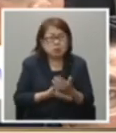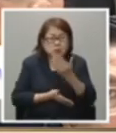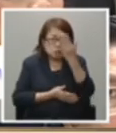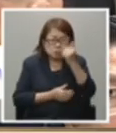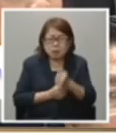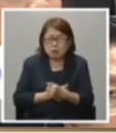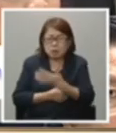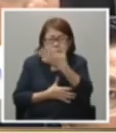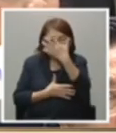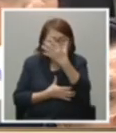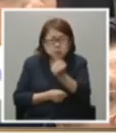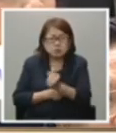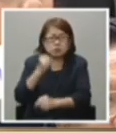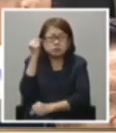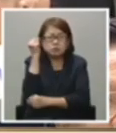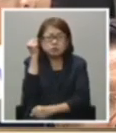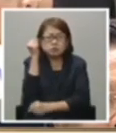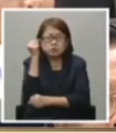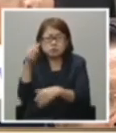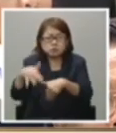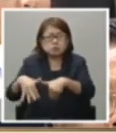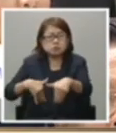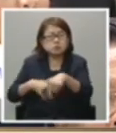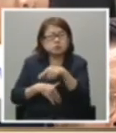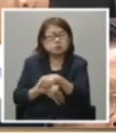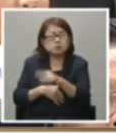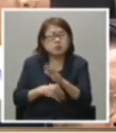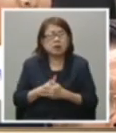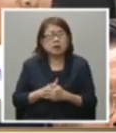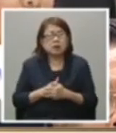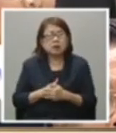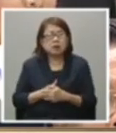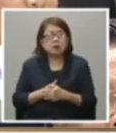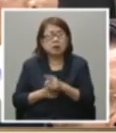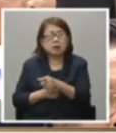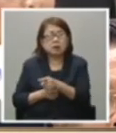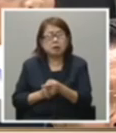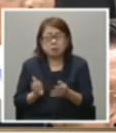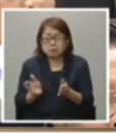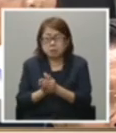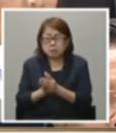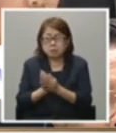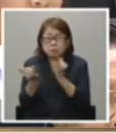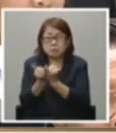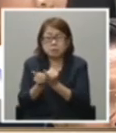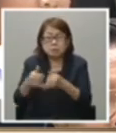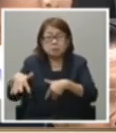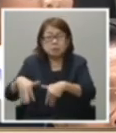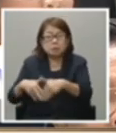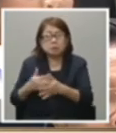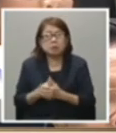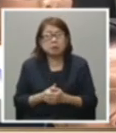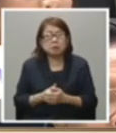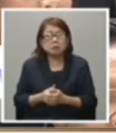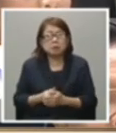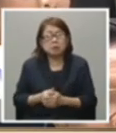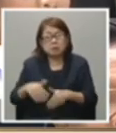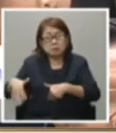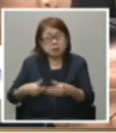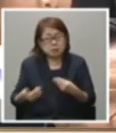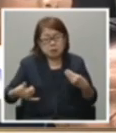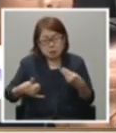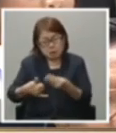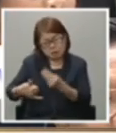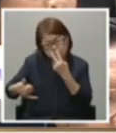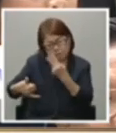เลยเพราะว่าท่านไม่ได้มาจากพวกเขาไงคะท่านมาจากการยึดอำนาจท่